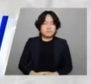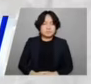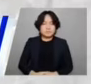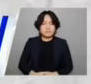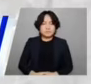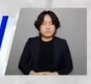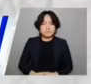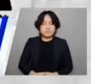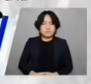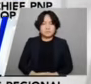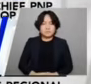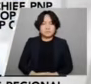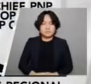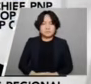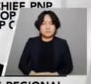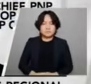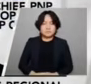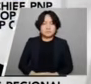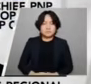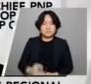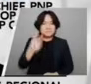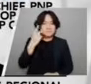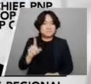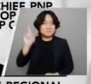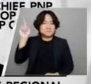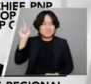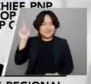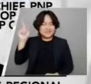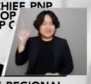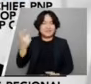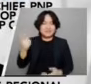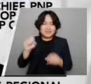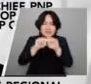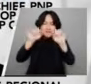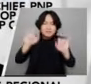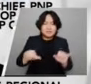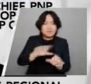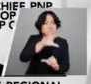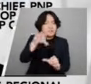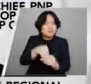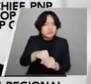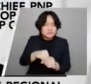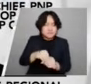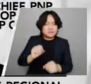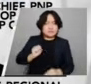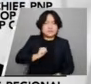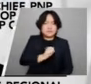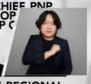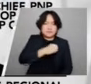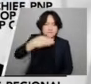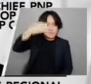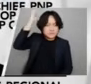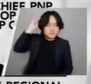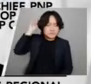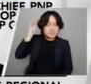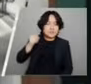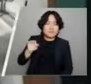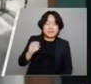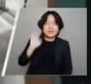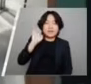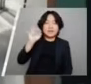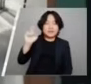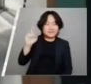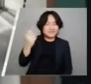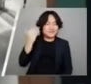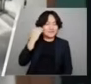tungkulin. Kasama rin sa diagram ng reward system si Senador Bato de la Rosa na nakaupong hepe ng PNP noong umpisahan ng Duterte anti-drug war.